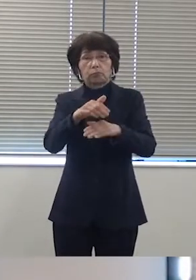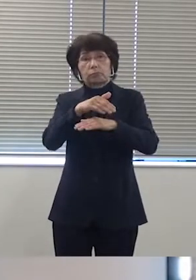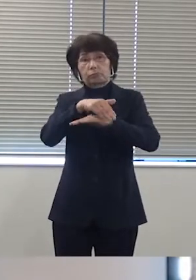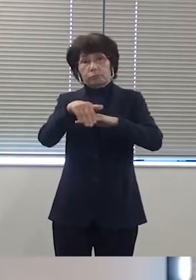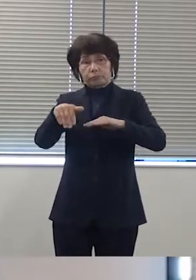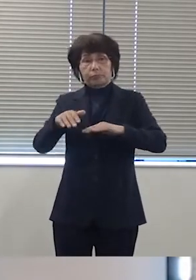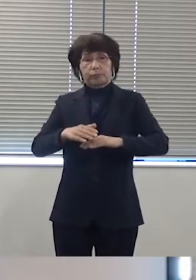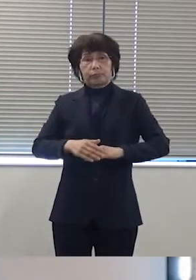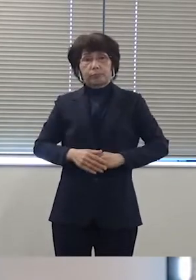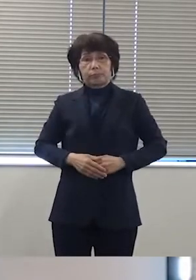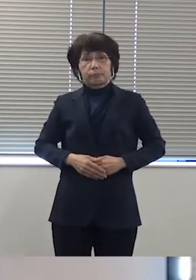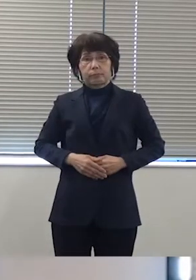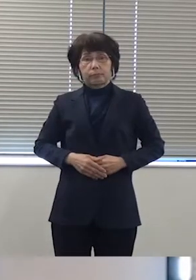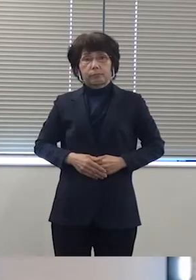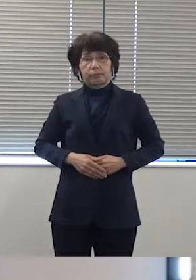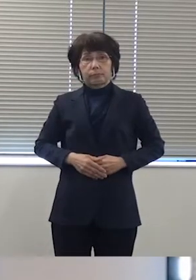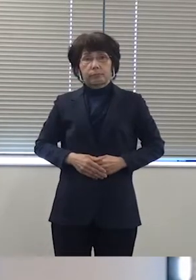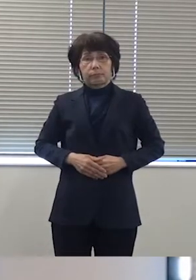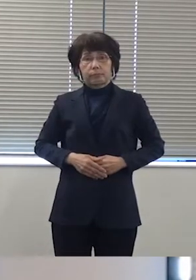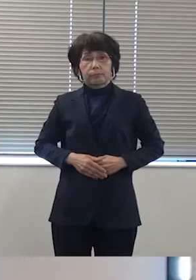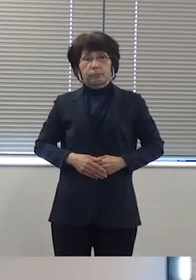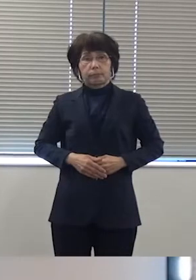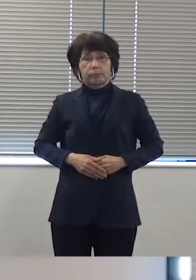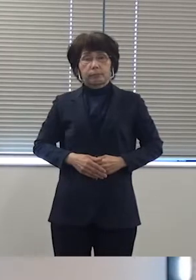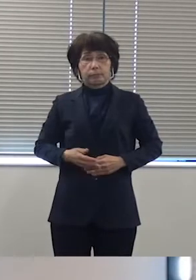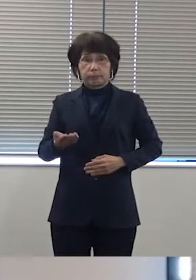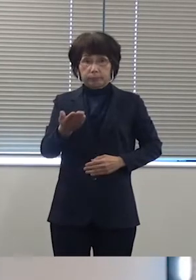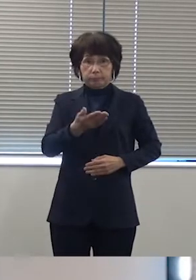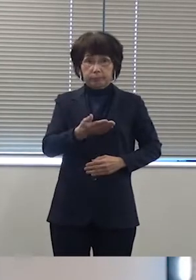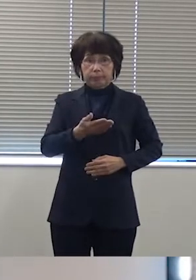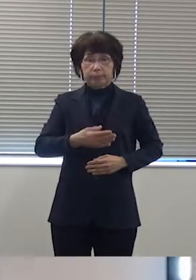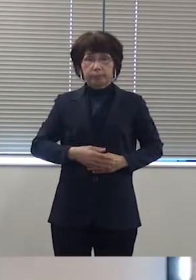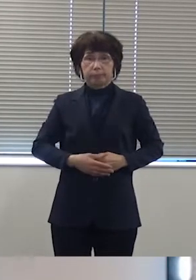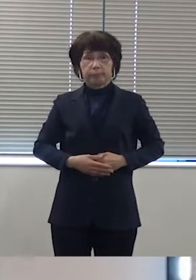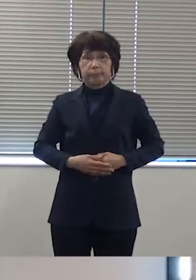と言いまして26ページをお願いいたします。